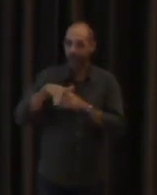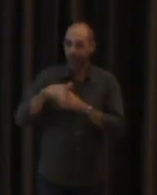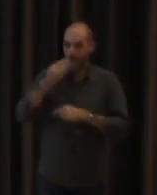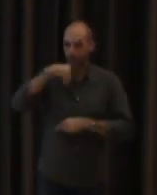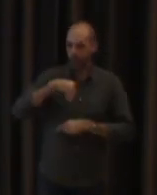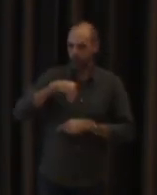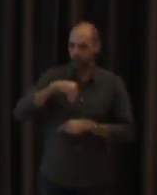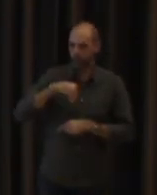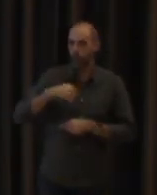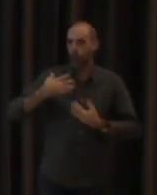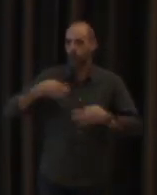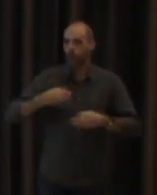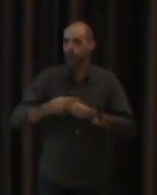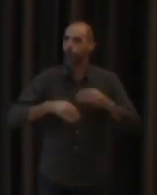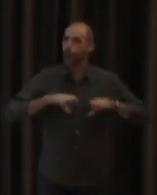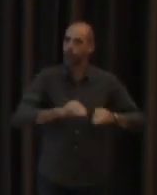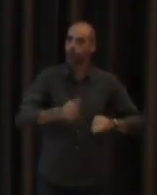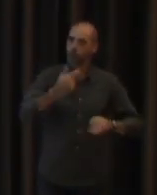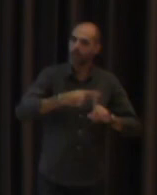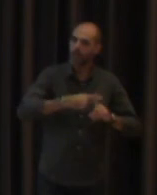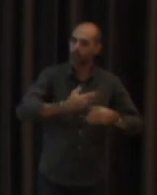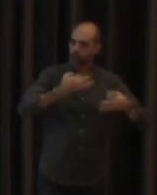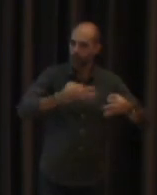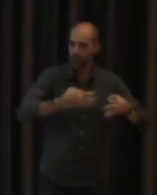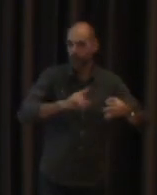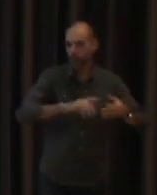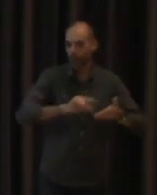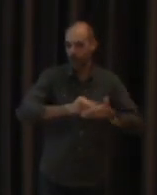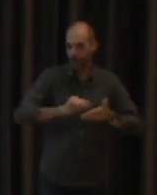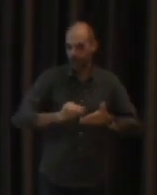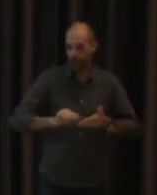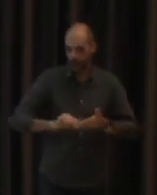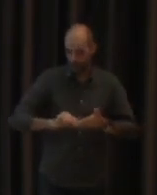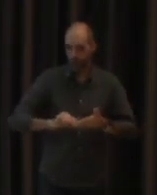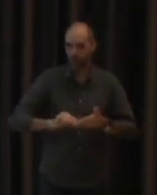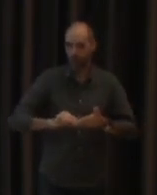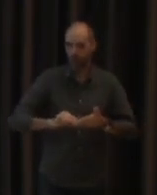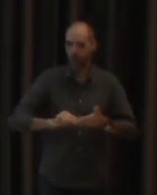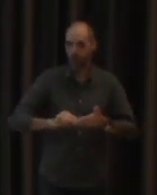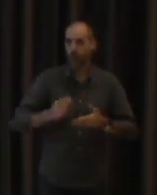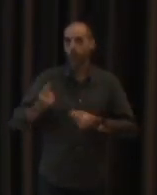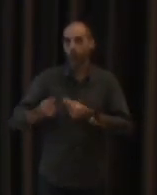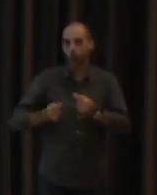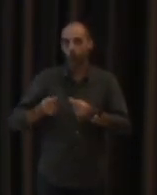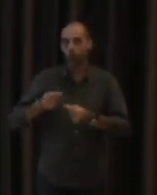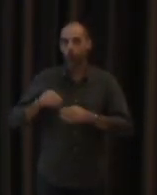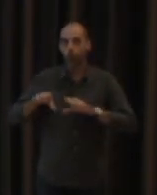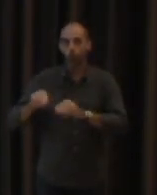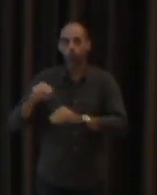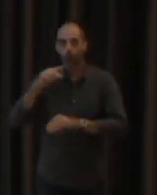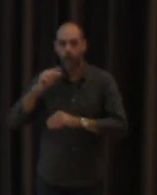més formals, sovint de la llengua escrita, i que vagi reduint i vagi perdent